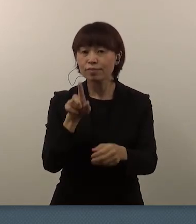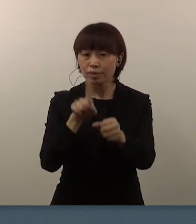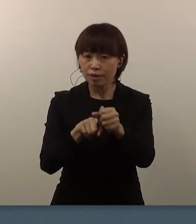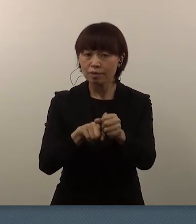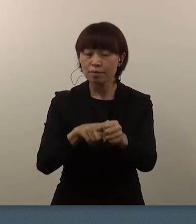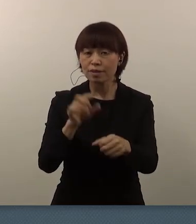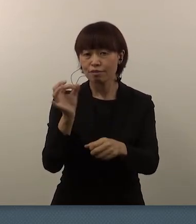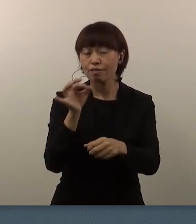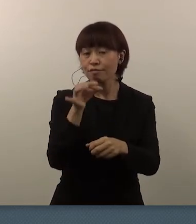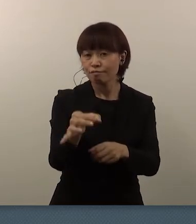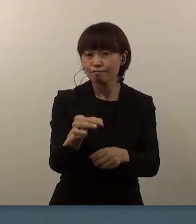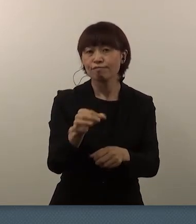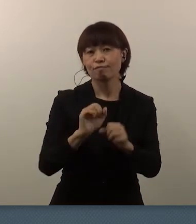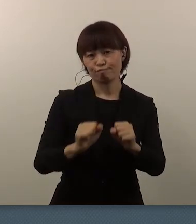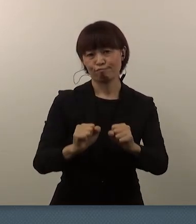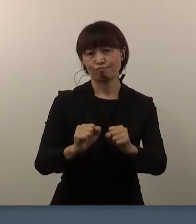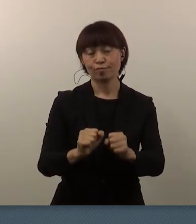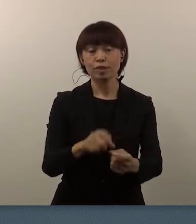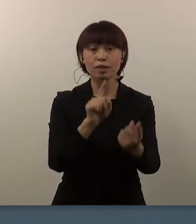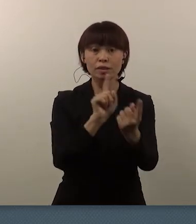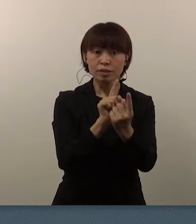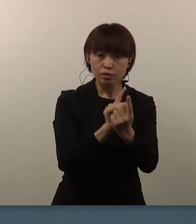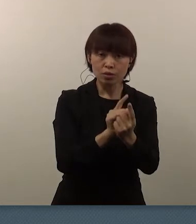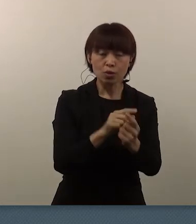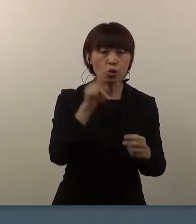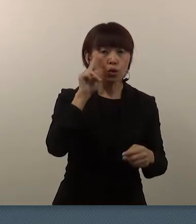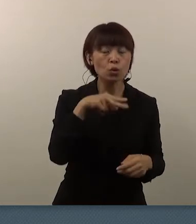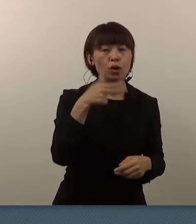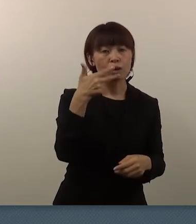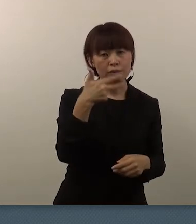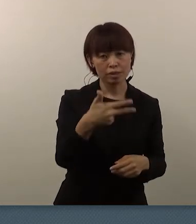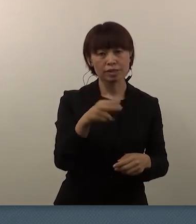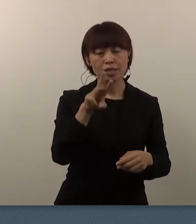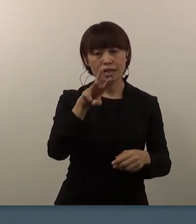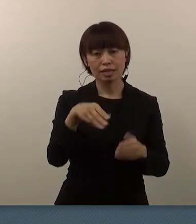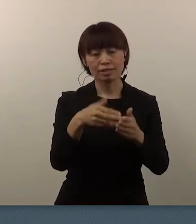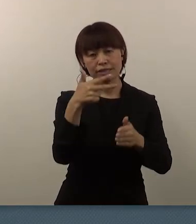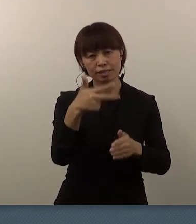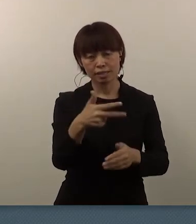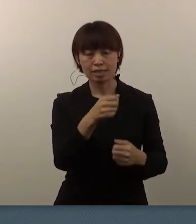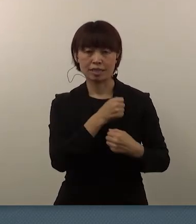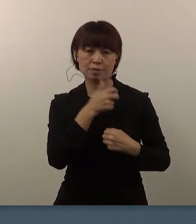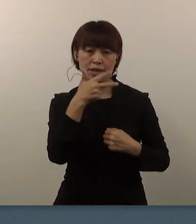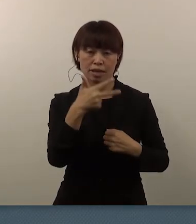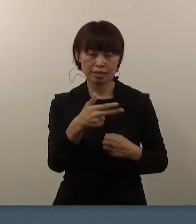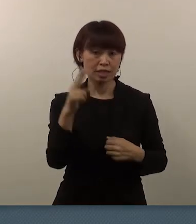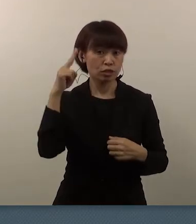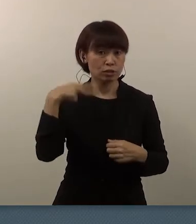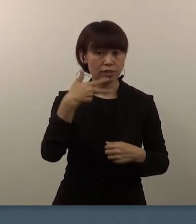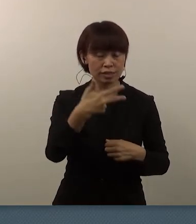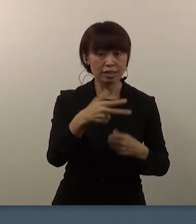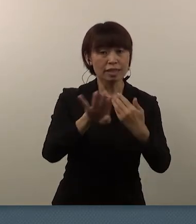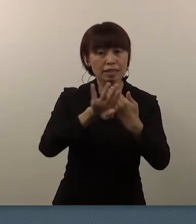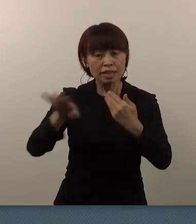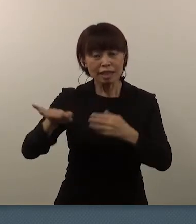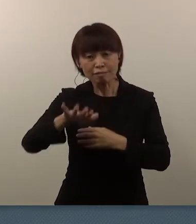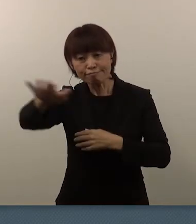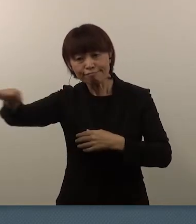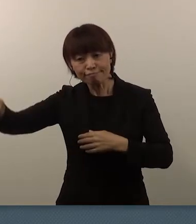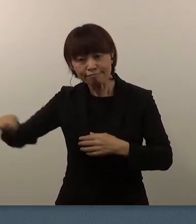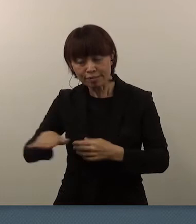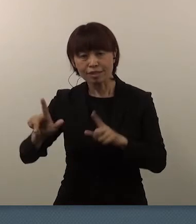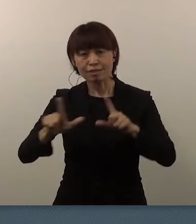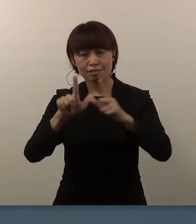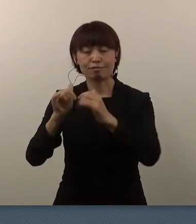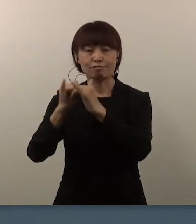補助の対象は横浜市、川崎市、相模原市および横須賀市以外にお住まいの